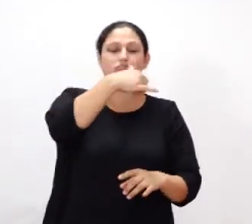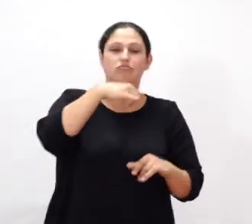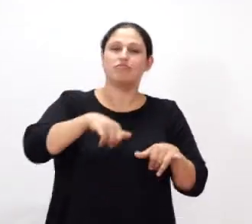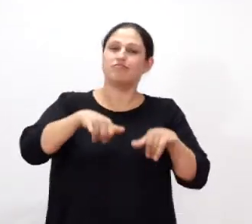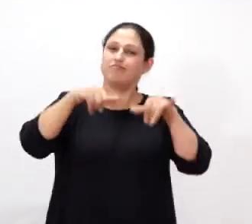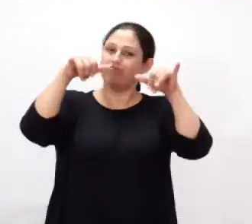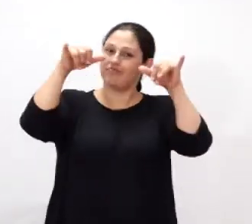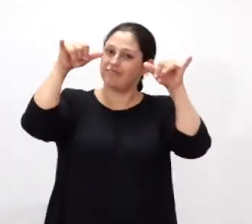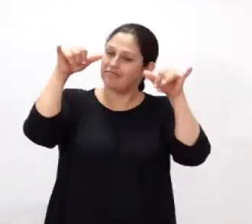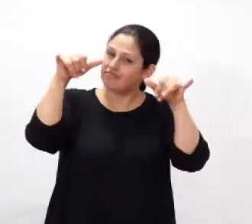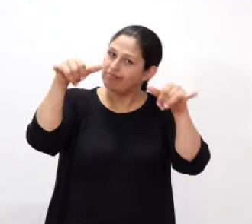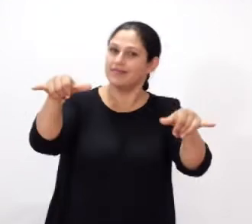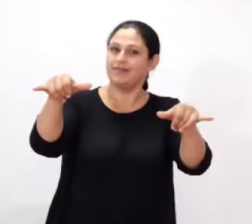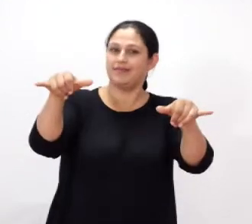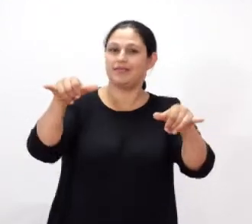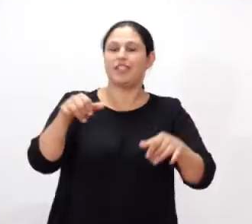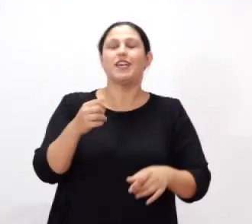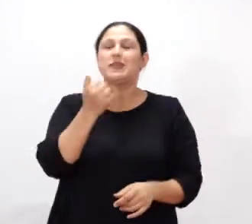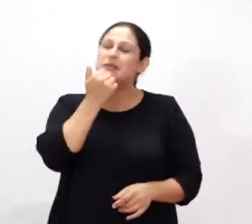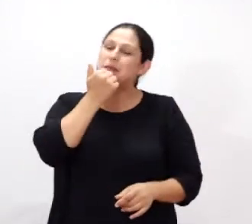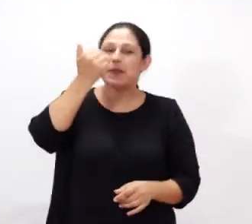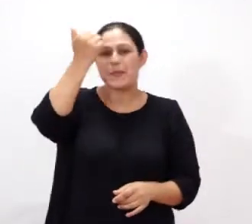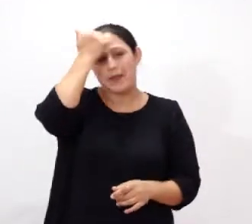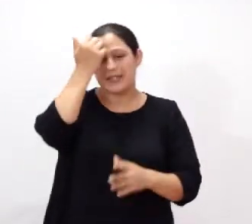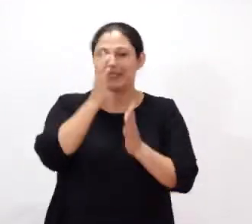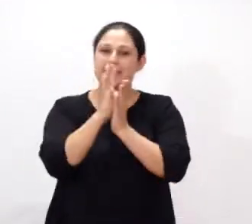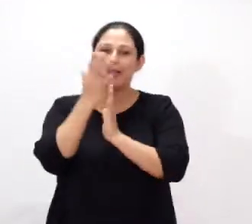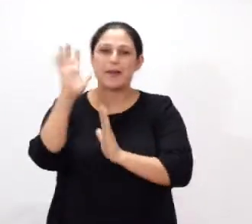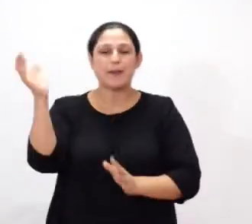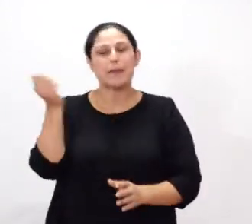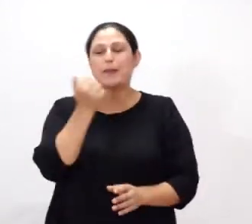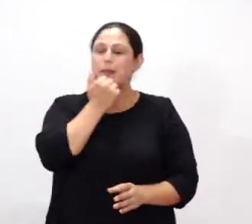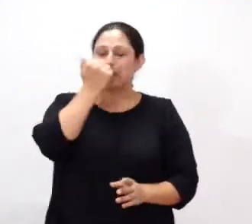یک ستیل میوه می دهم تشکر